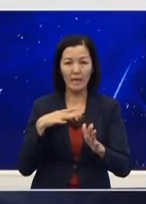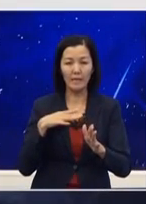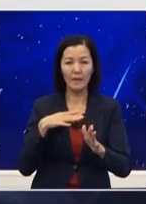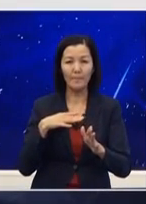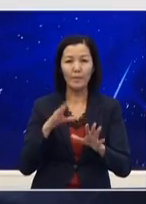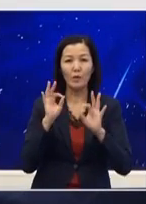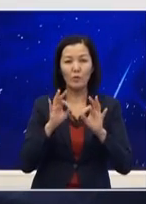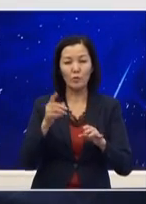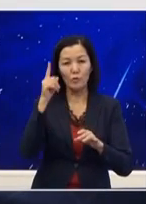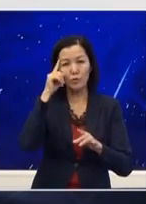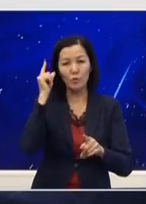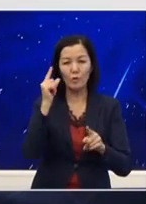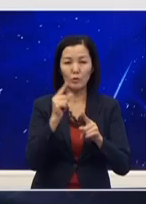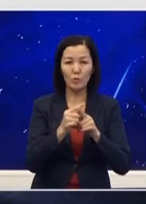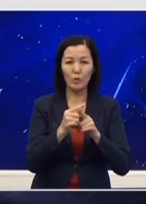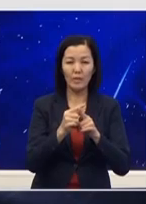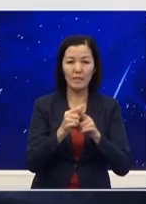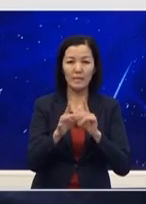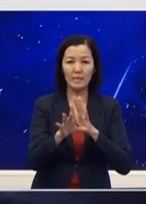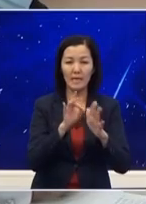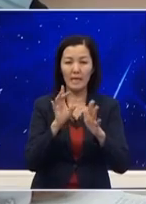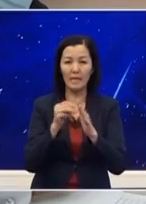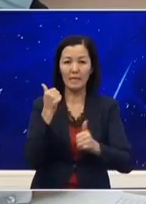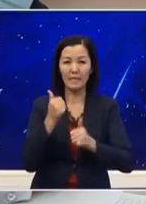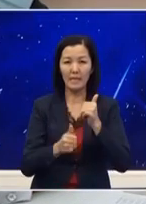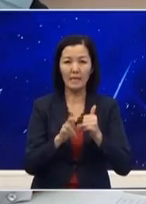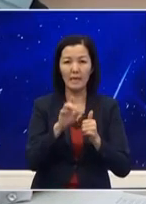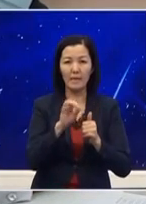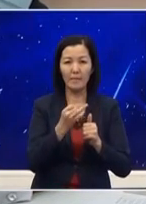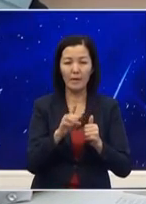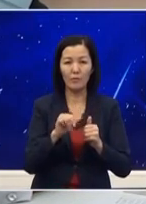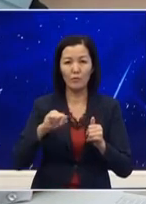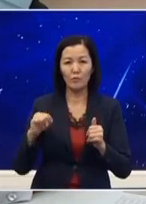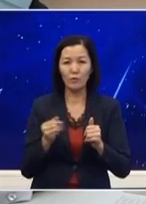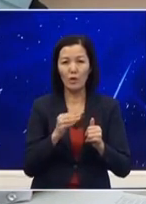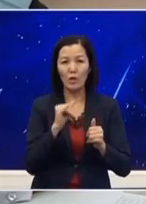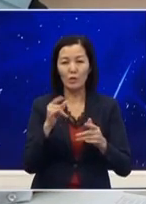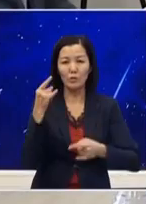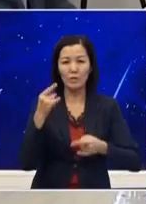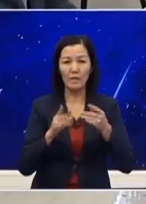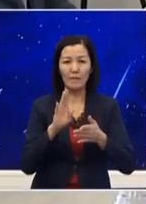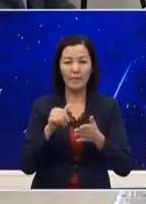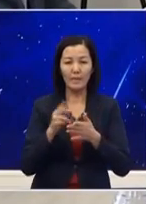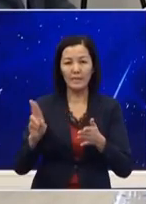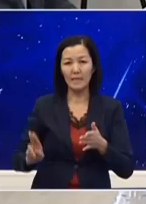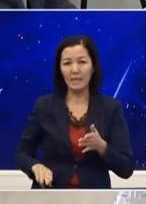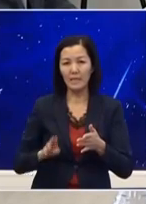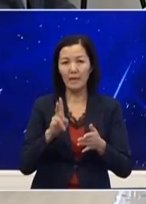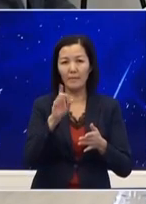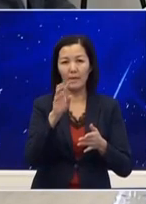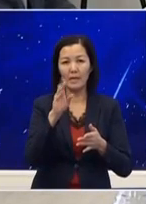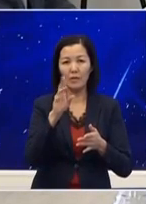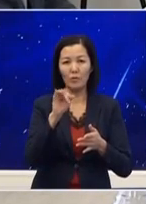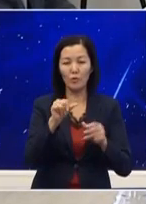Өткір ой салмақты сөз саптағандары сараланды. Сайысқа Бейсен Абайұлының досы, Жетісу телеарнасының бас директоры Серік Әбікенұлы